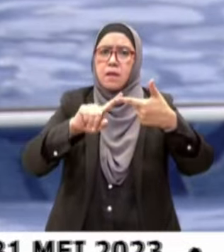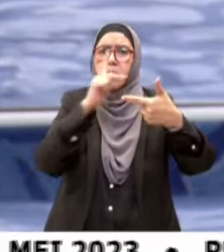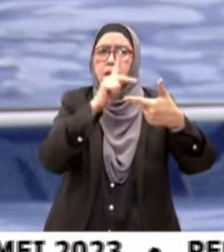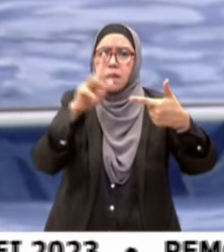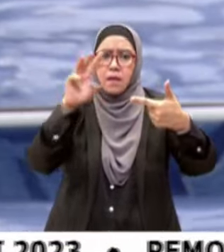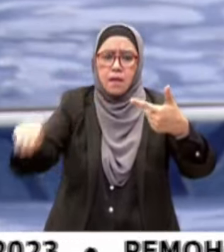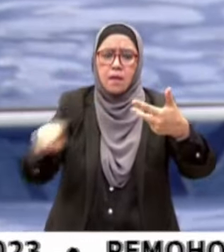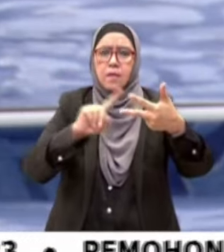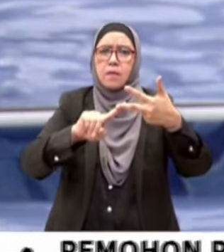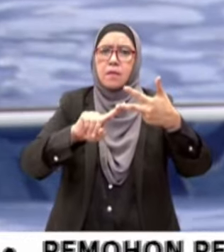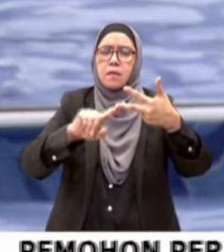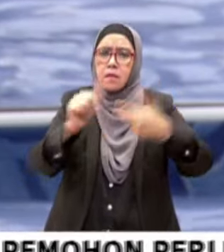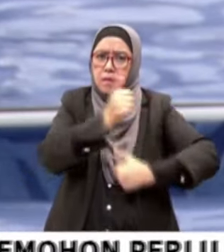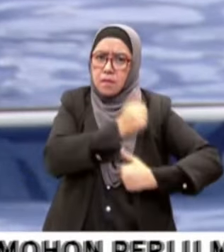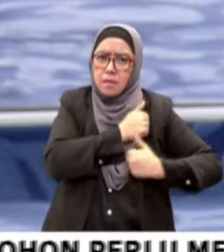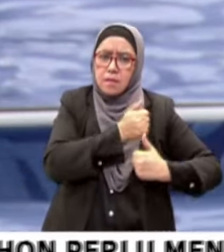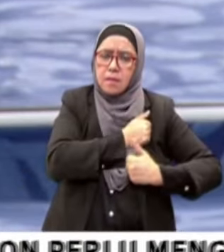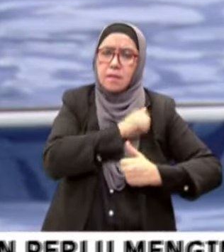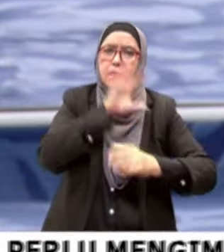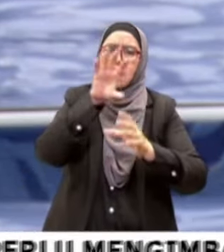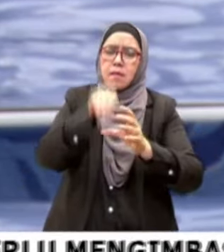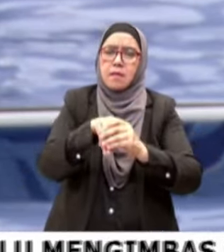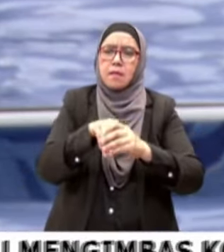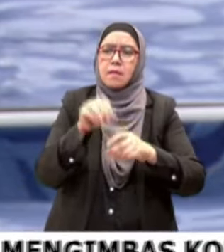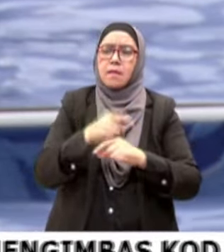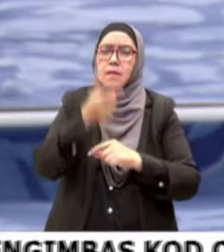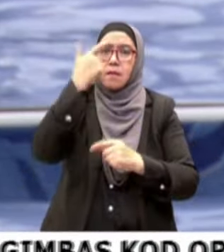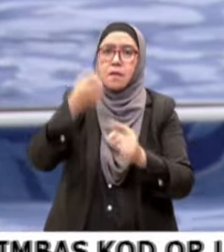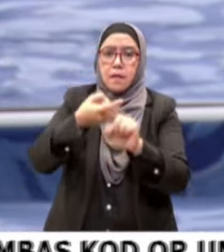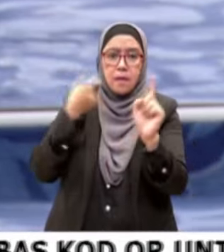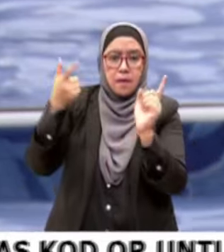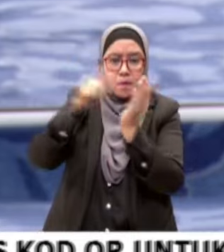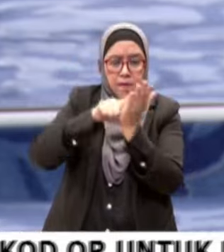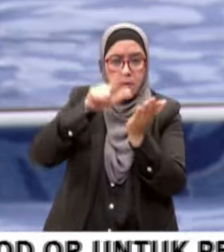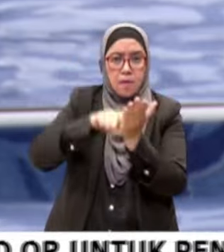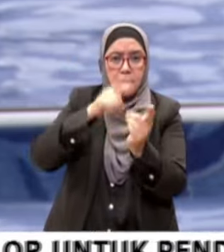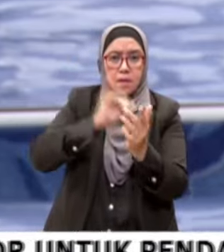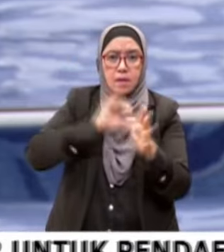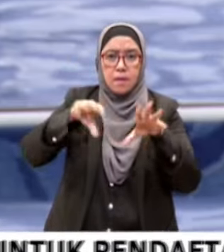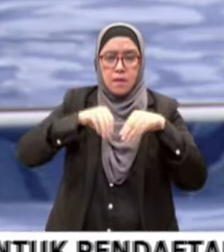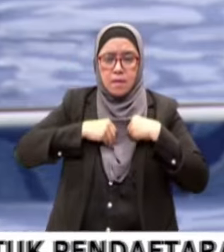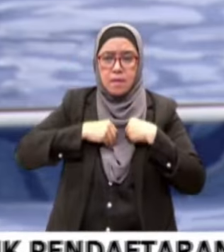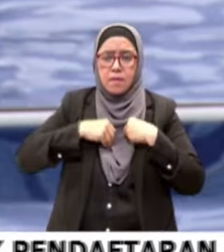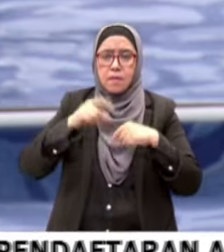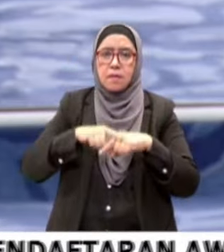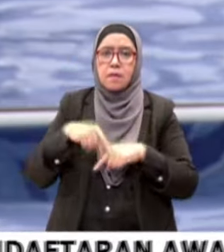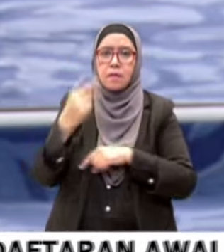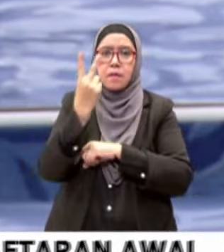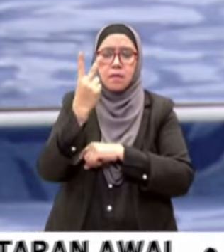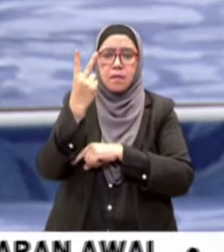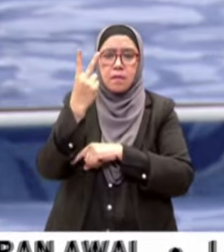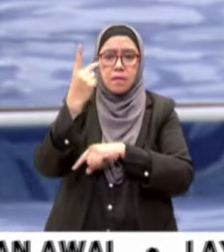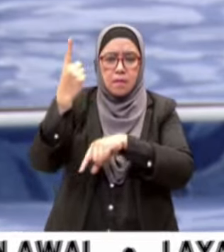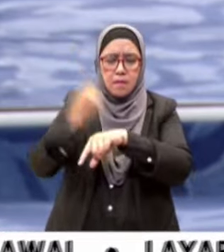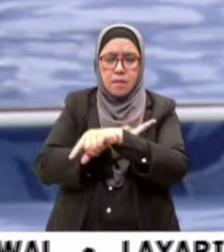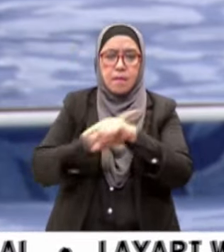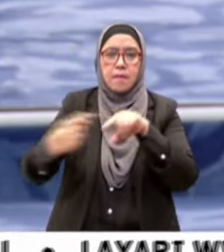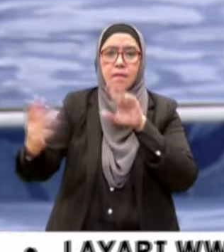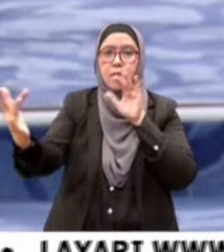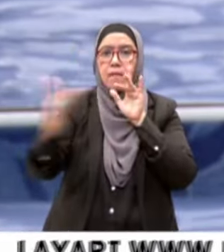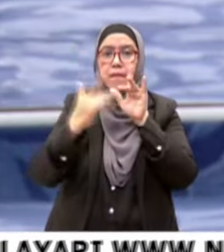harus kita berikan penghargaan karena dari laporan saya dapat dua kali dihubungi oleh Presiden